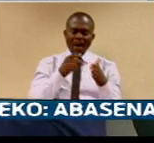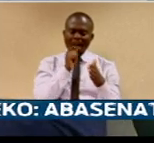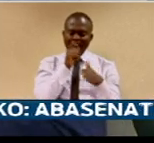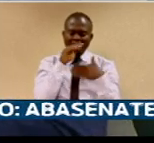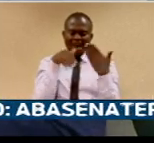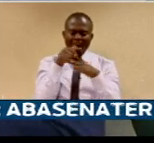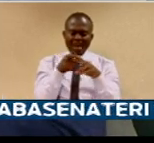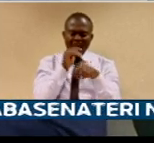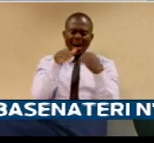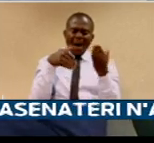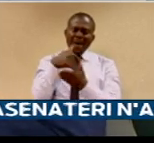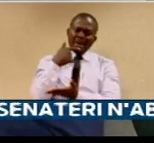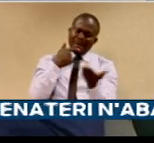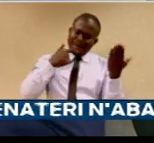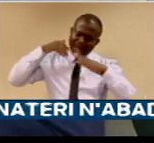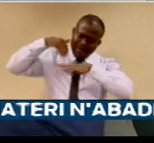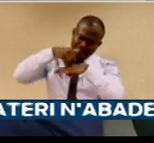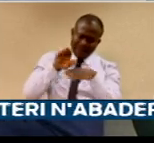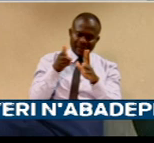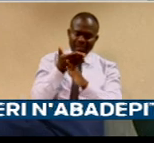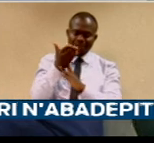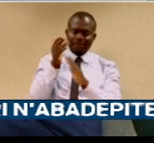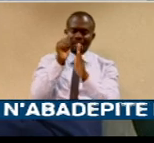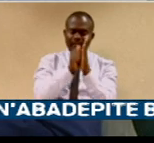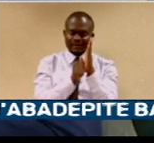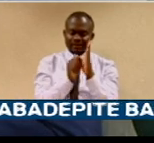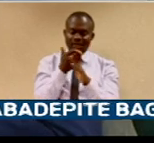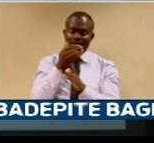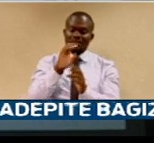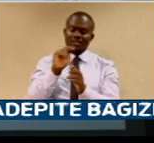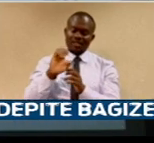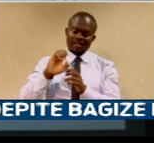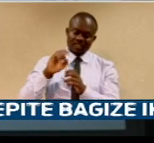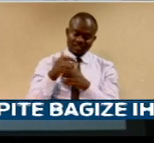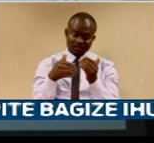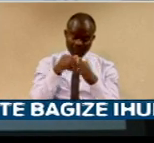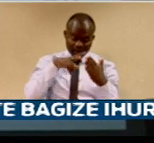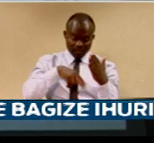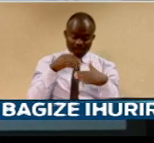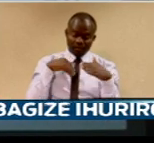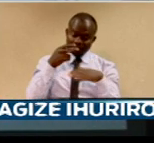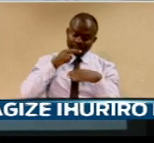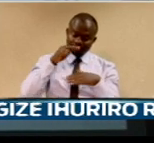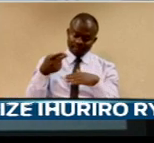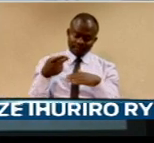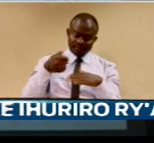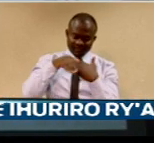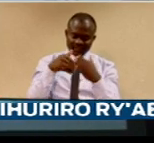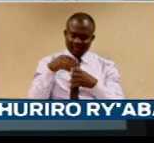runaka ibyo mwayitwoherereza kuri adresse nababwiye ku rwego rwa CNG turayisoma tugasubiza. Iyo